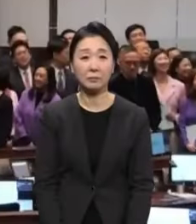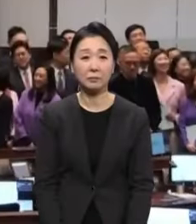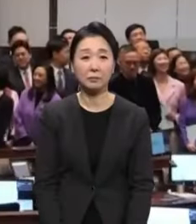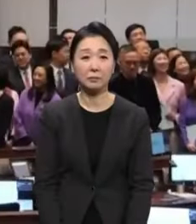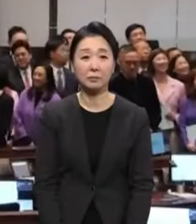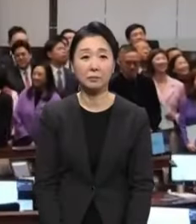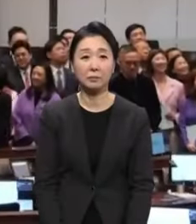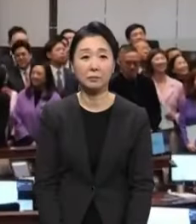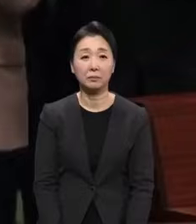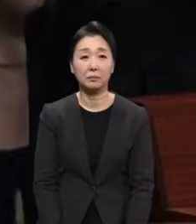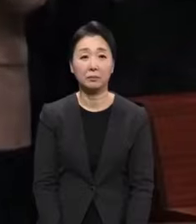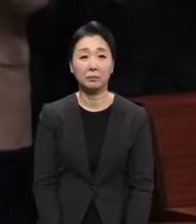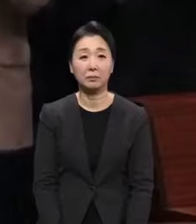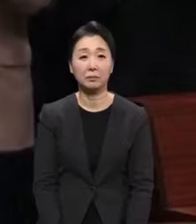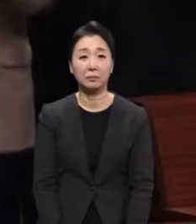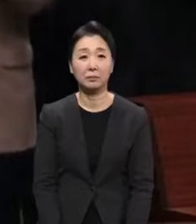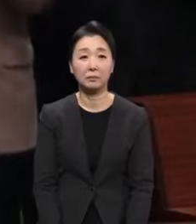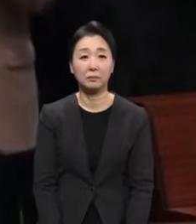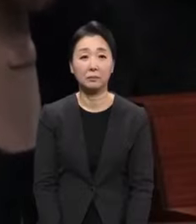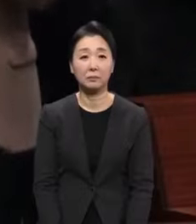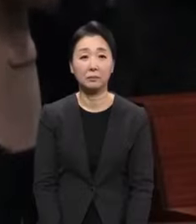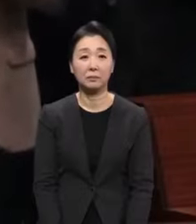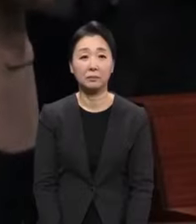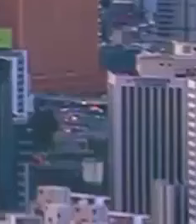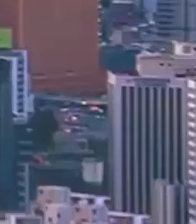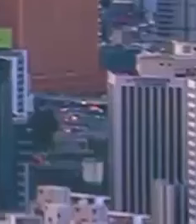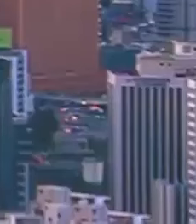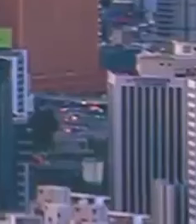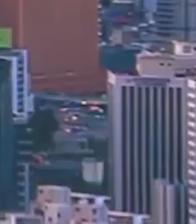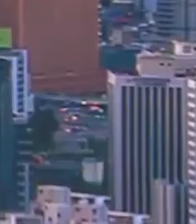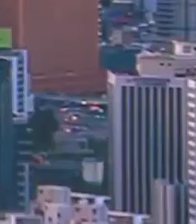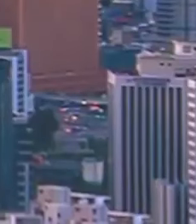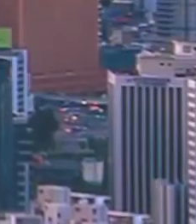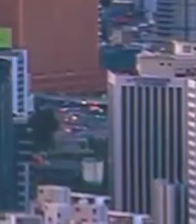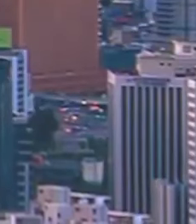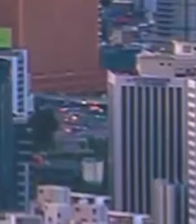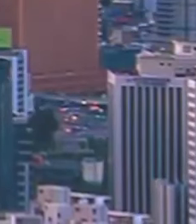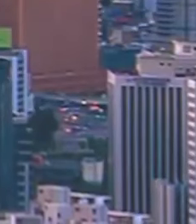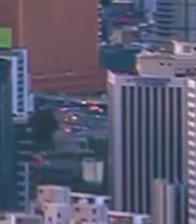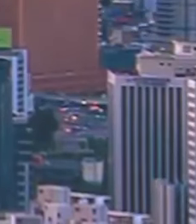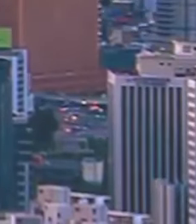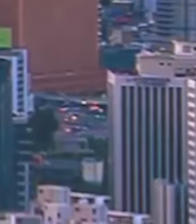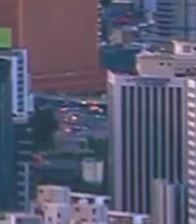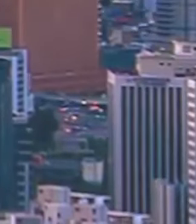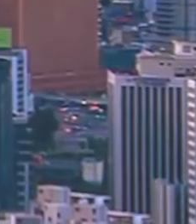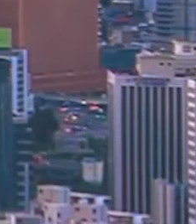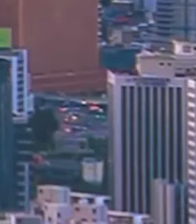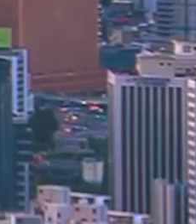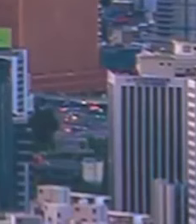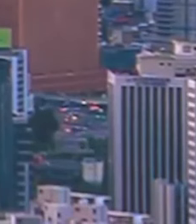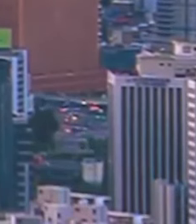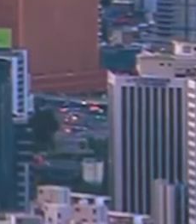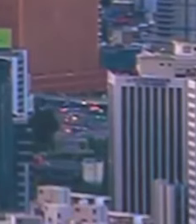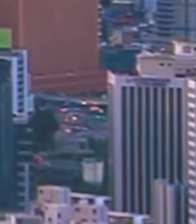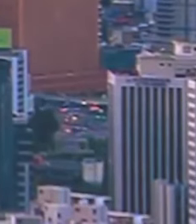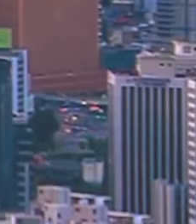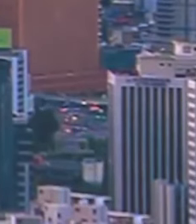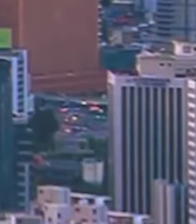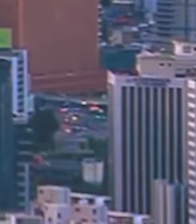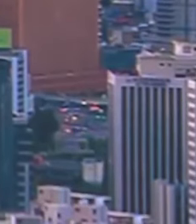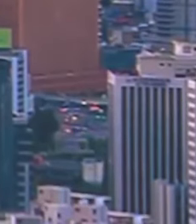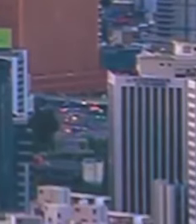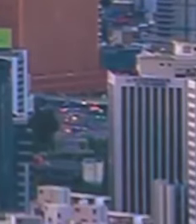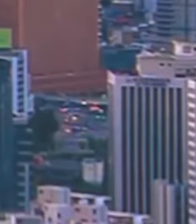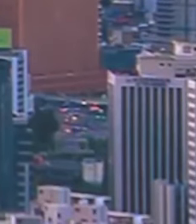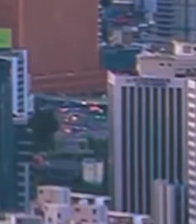로스앤젤레스에서 JTBC 지은입니다 아침의 랭커 정재훈입니다 지금이 기사 가장 먼저 매일